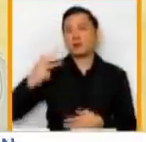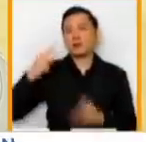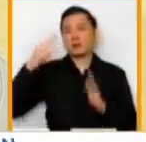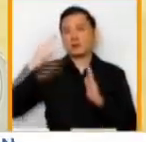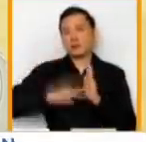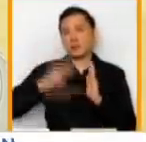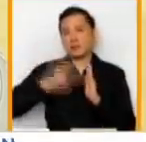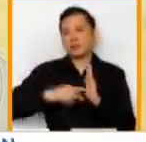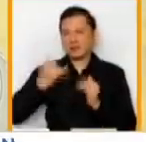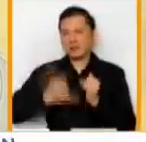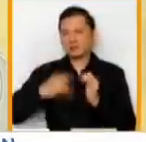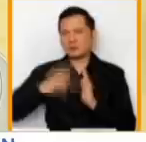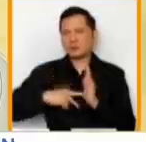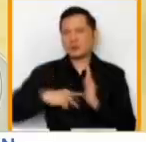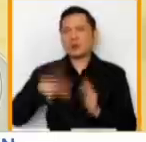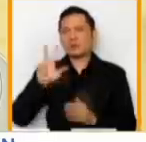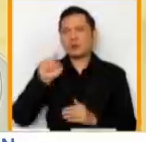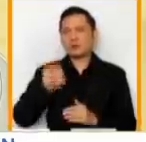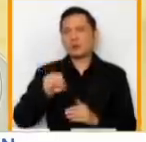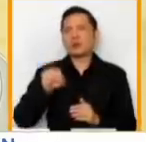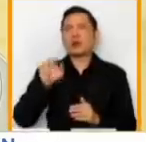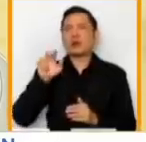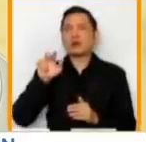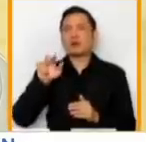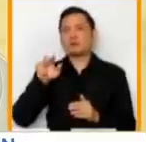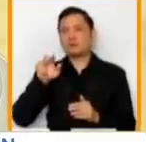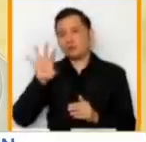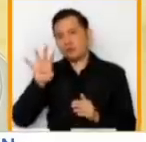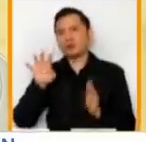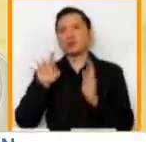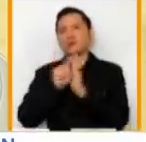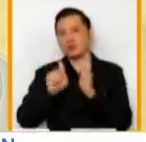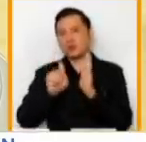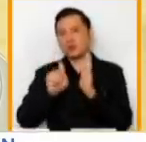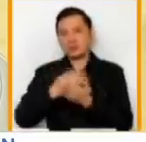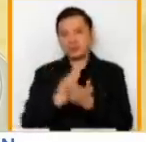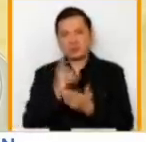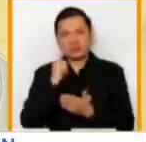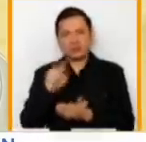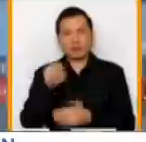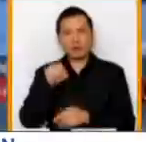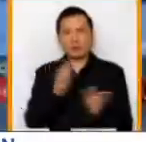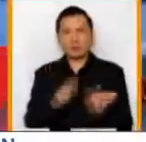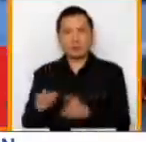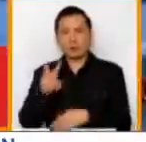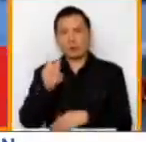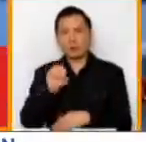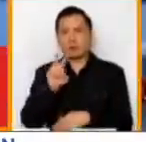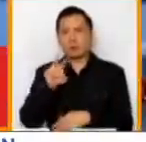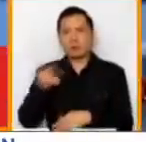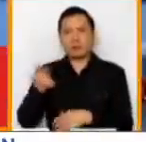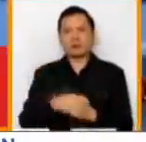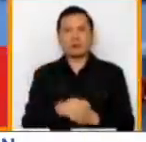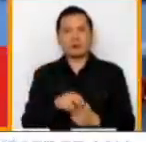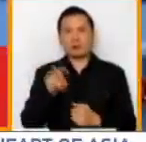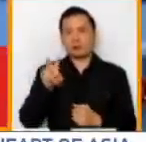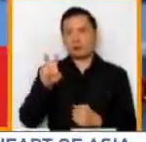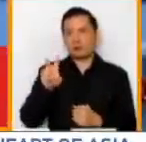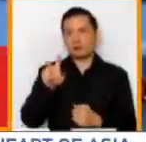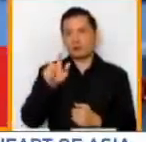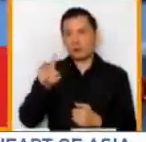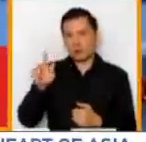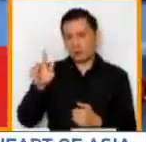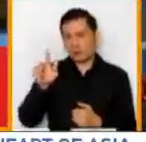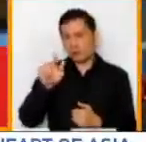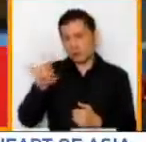5.24 trillion pesos na proposed national budget para sa 2022. 238 ang bumoto ng yes at 6 na no matapos